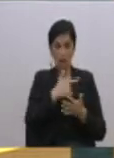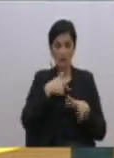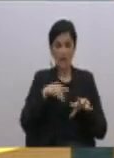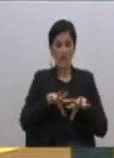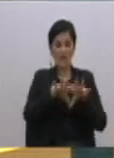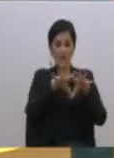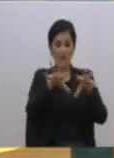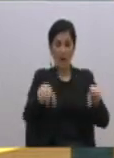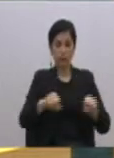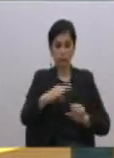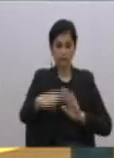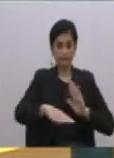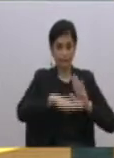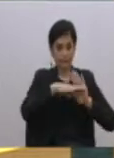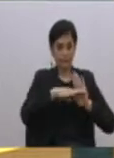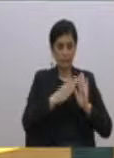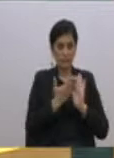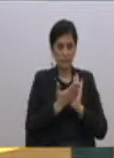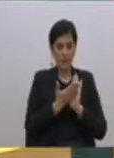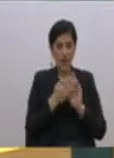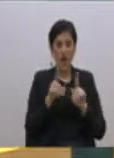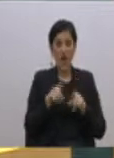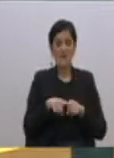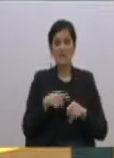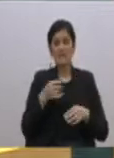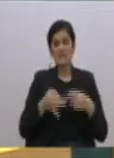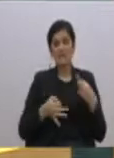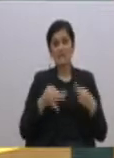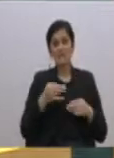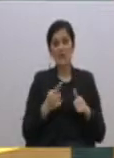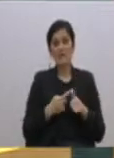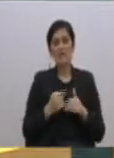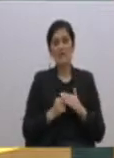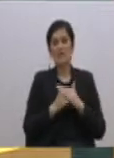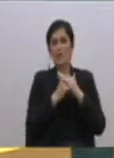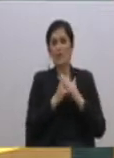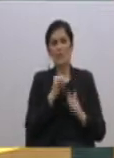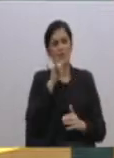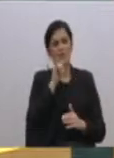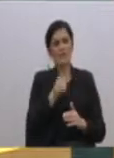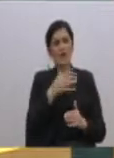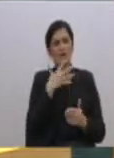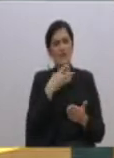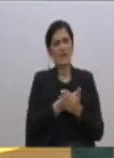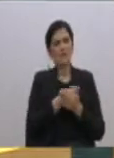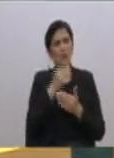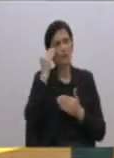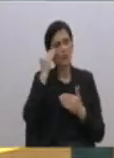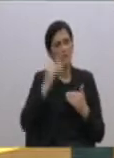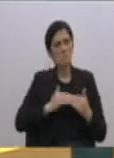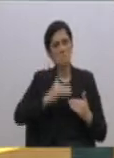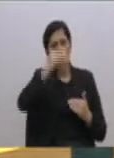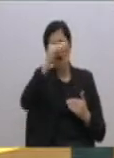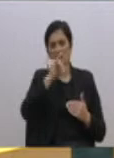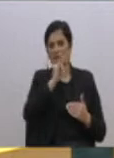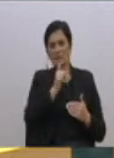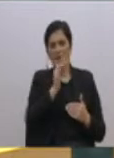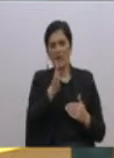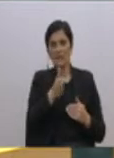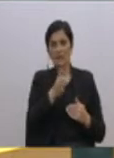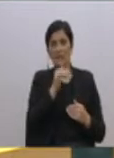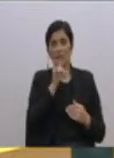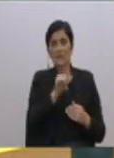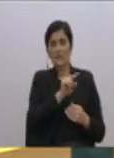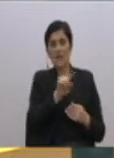ვართ, ასეთი სასამართლოს რეპუტაცია ვერ იქნება თავისი შინაარსით მაღალი. ვერავინ ალბათ